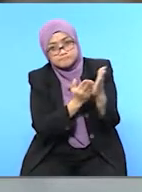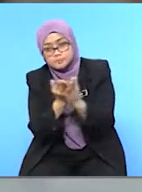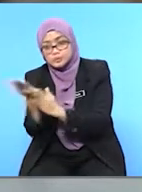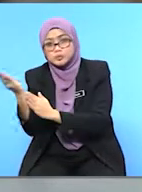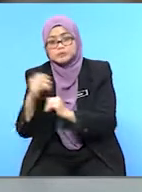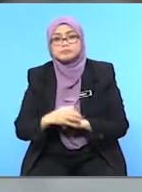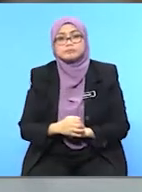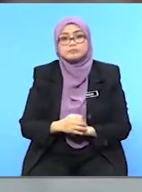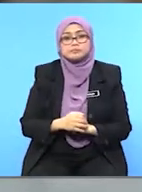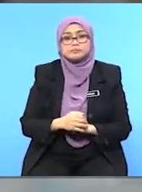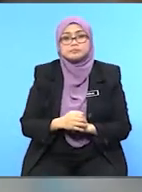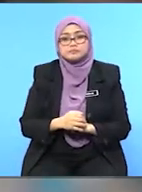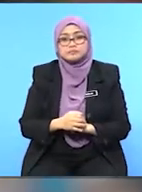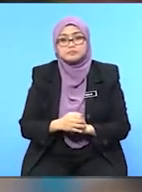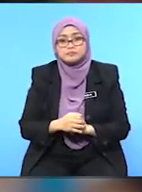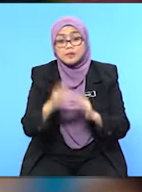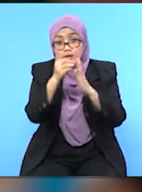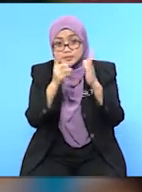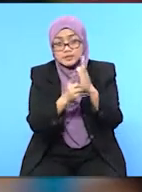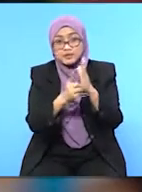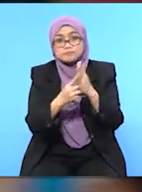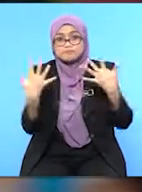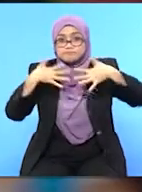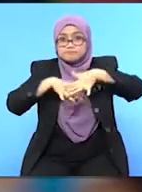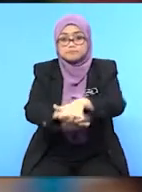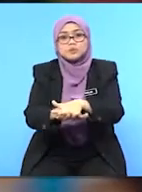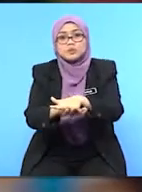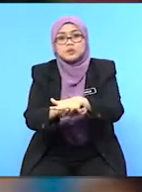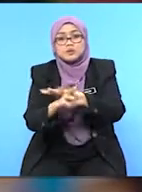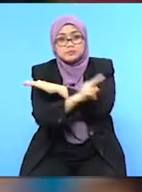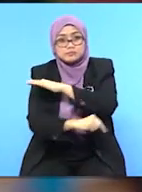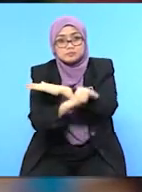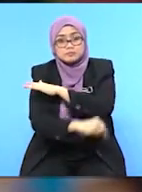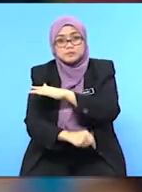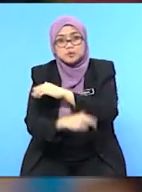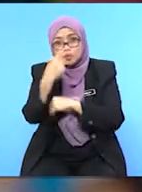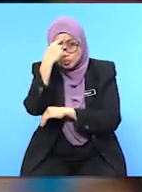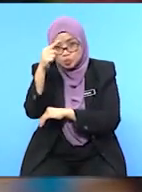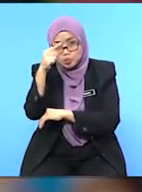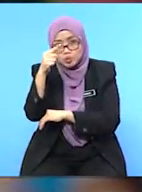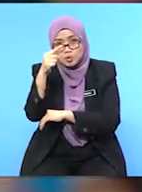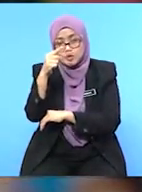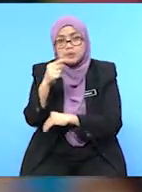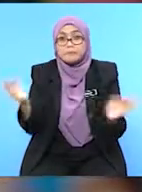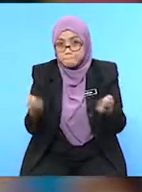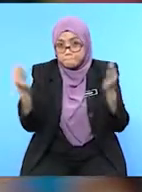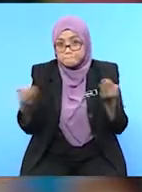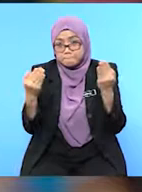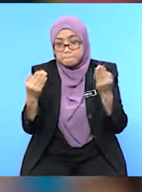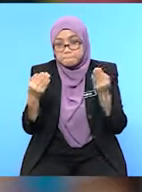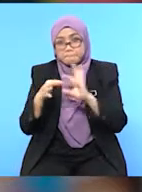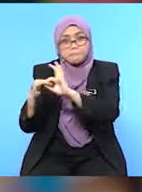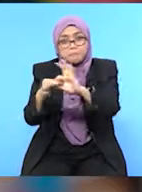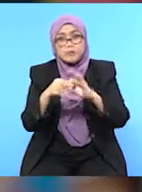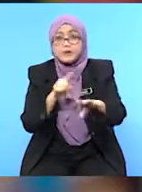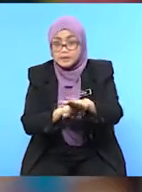Haslinda sosiola gara ada Said abrasi nasional juga sangat penting adalah kerajaan numpuk perpaduan dalam kalangan masyarakat